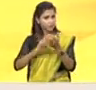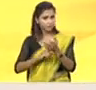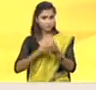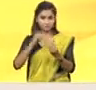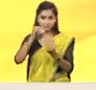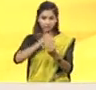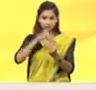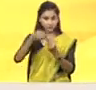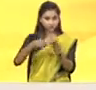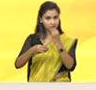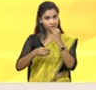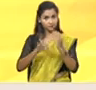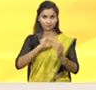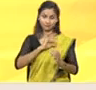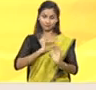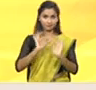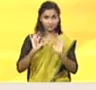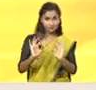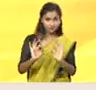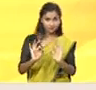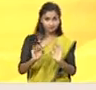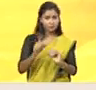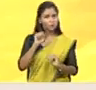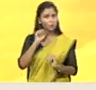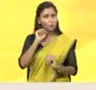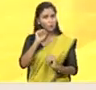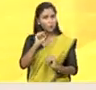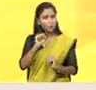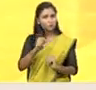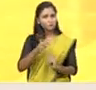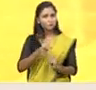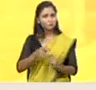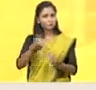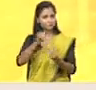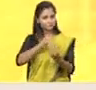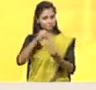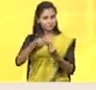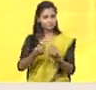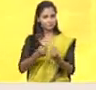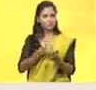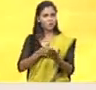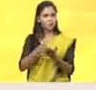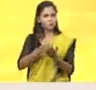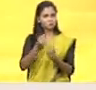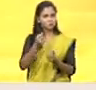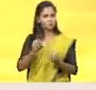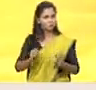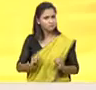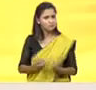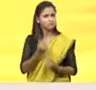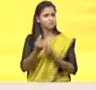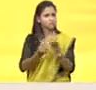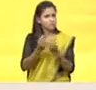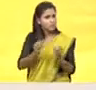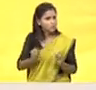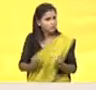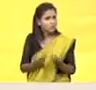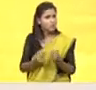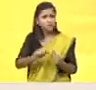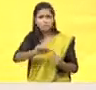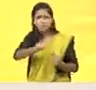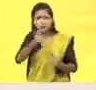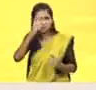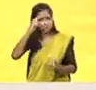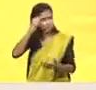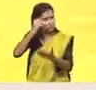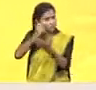पसंद है, तो उन्होंने केले की खेती भी शुरू कर दी। इसके अलावा उन्होंने तय